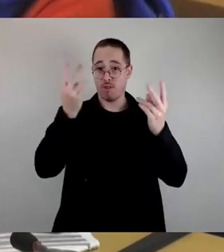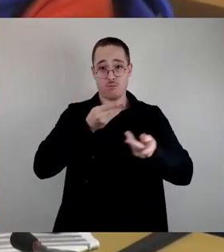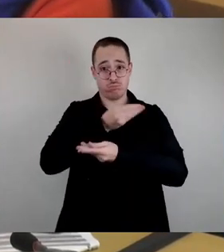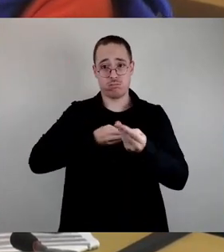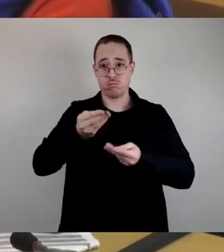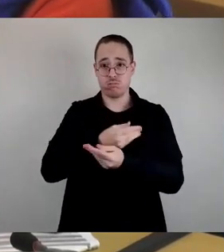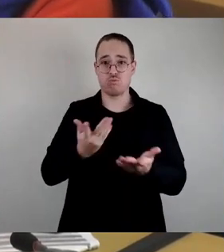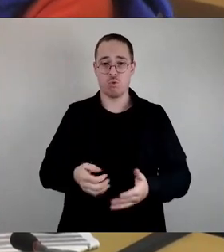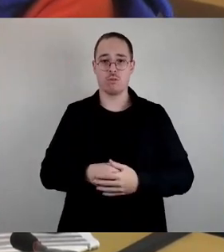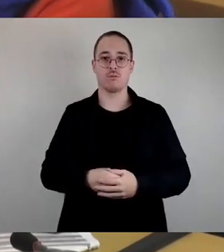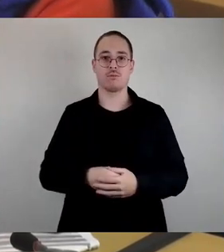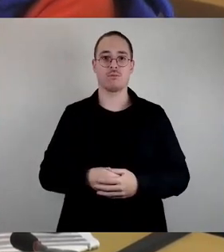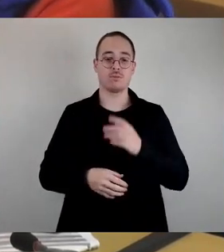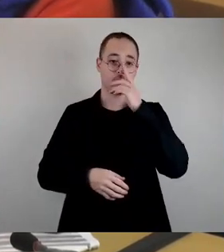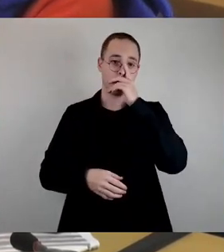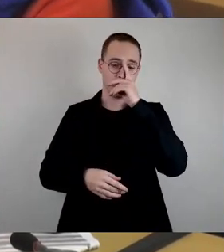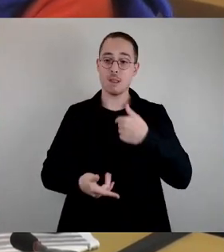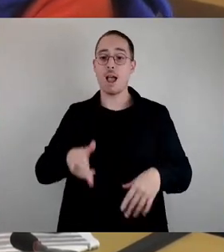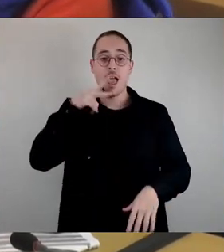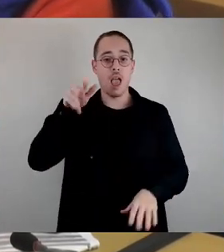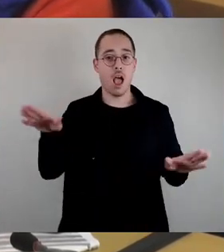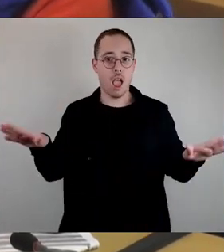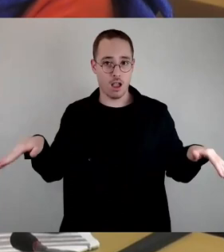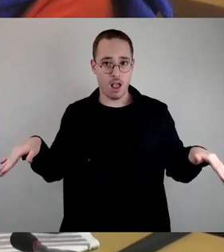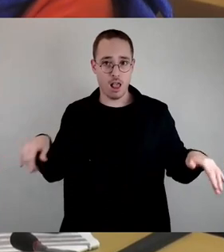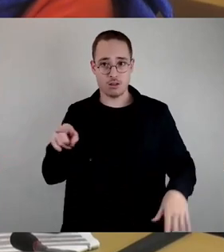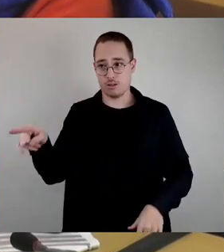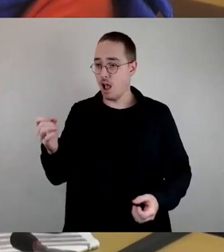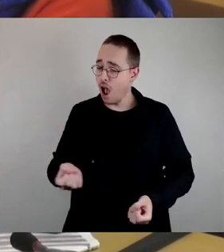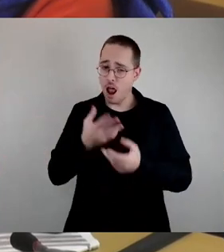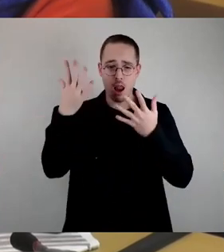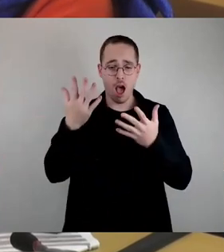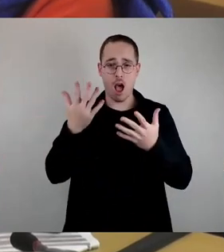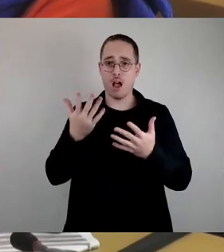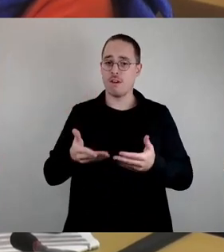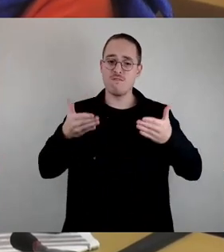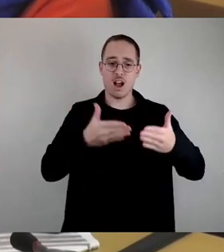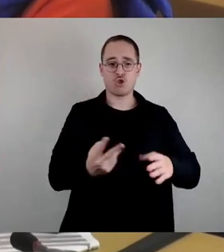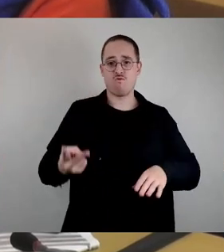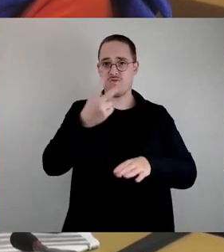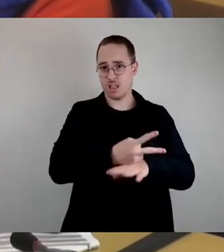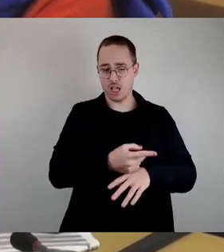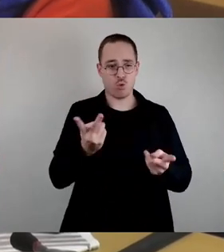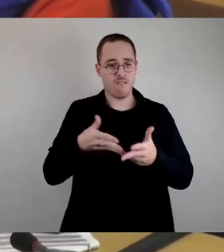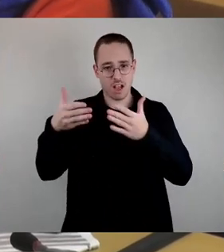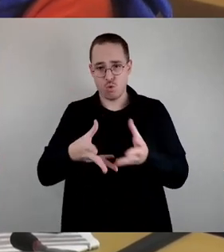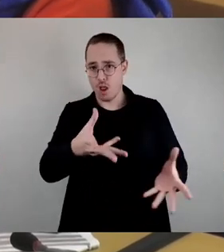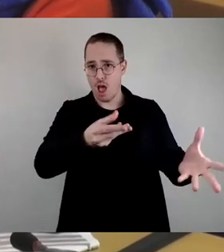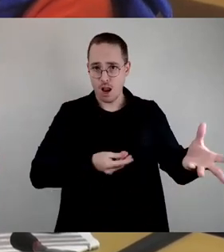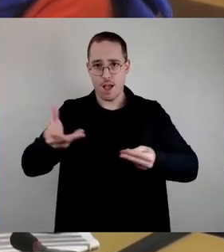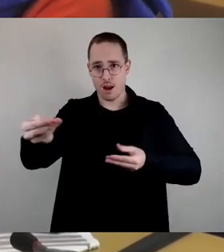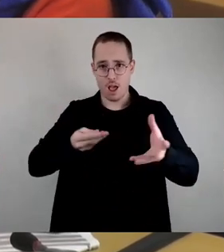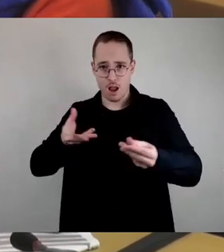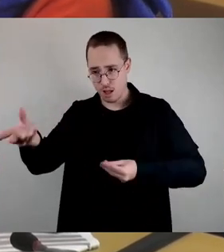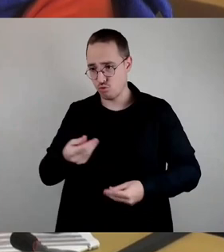Engel hat selbstverständlich zu Gesprächen Fraktionen oder Vertreter von Fraktionen eingeladen, bei denen wir nicht ganz genau wussten, wie sie